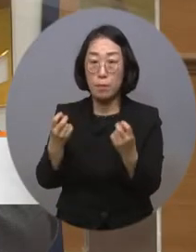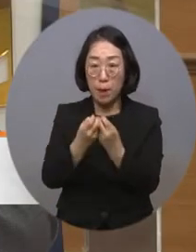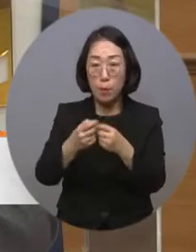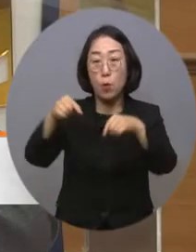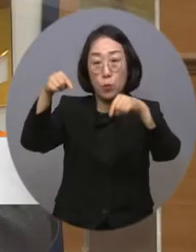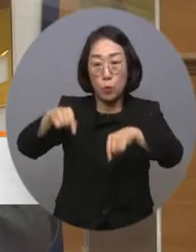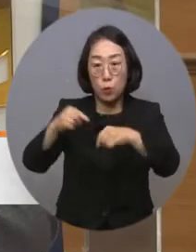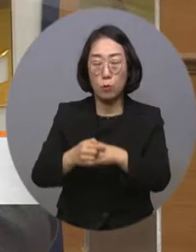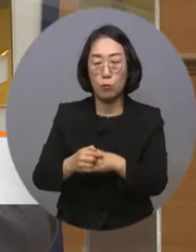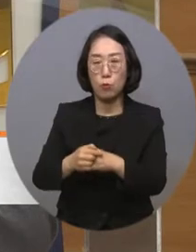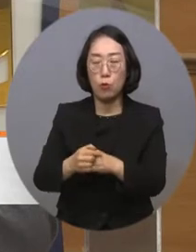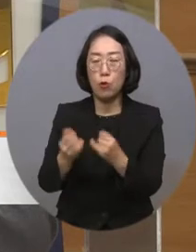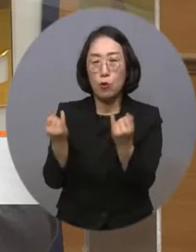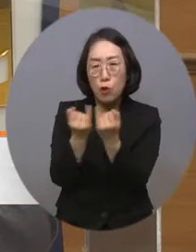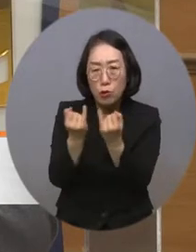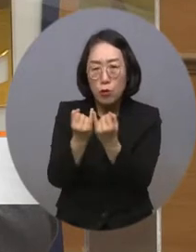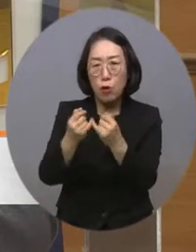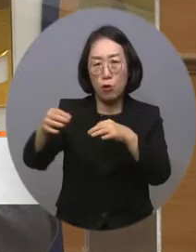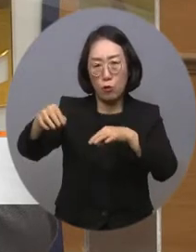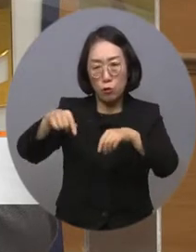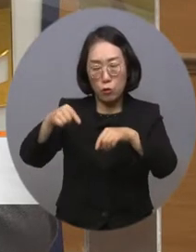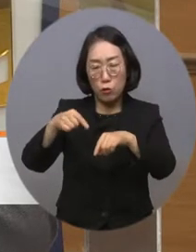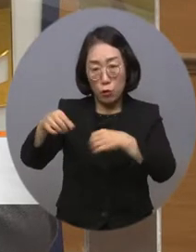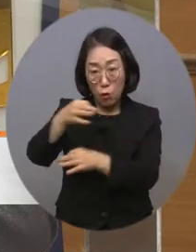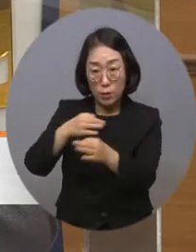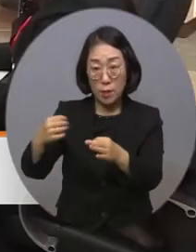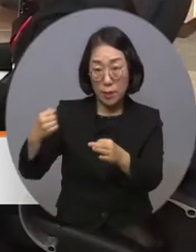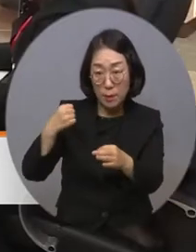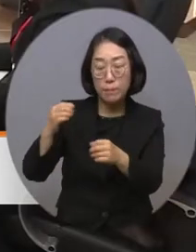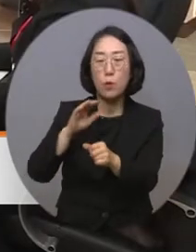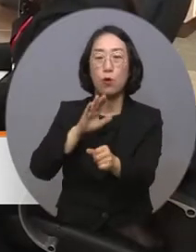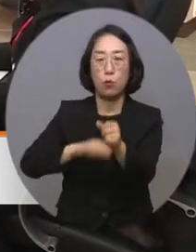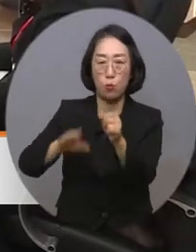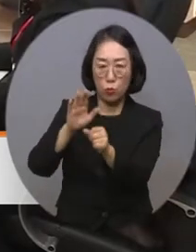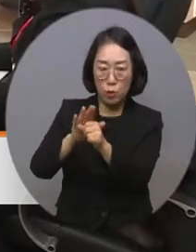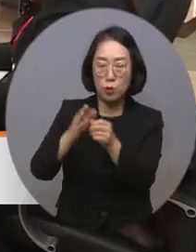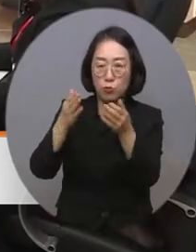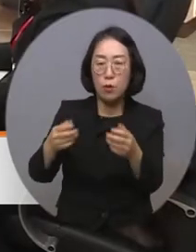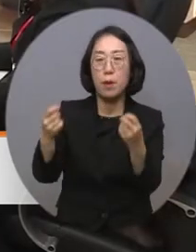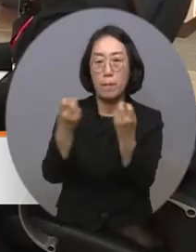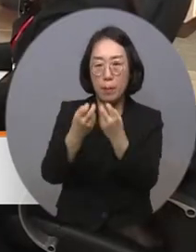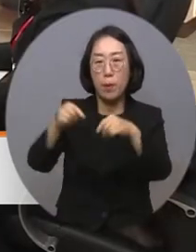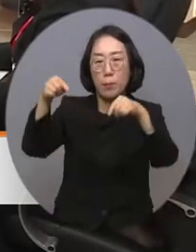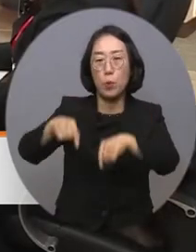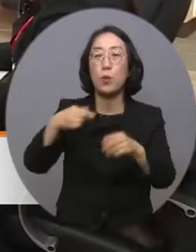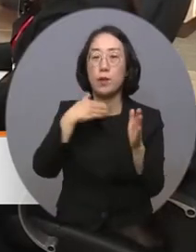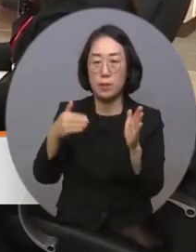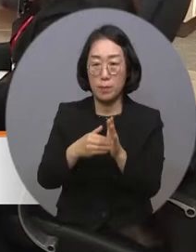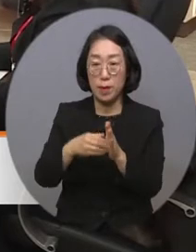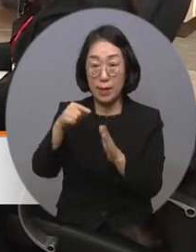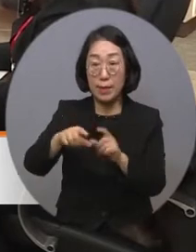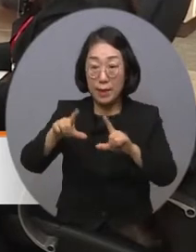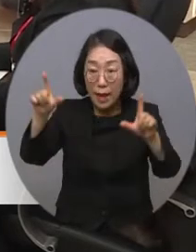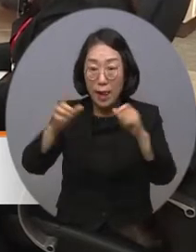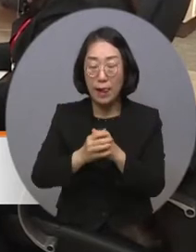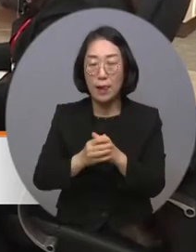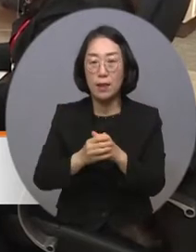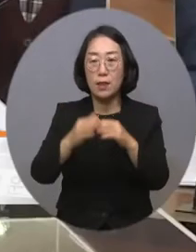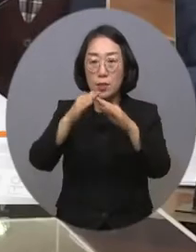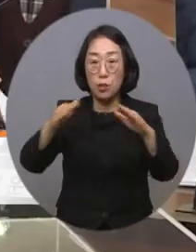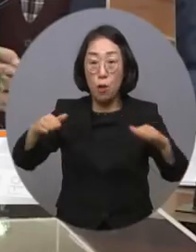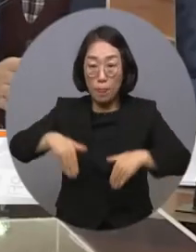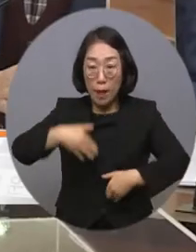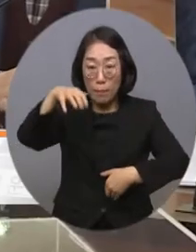여성기업의 경쟁력 강화를 위한 다양한 의견을 나눴습니다. 여성기업인들은 이날 간담회에서 전남도의